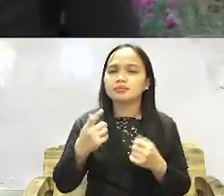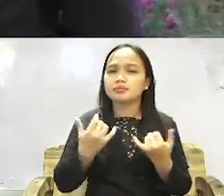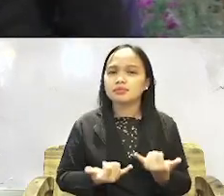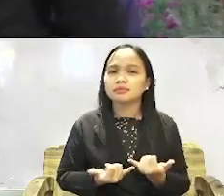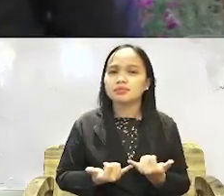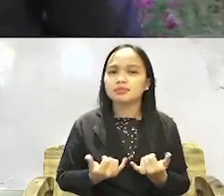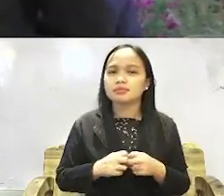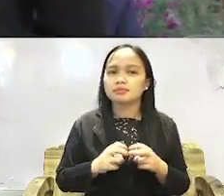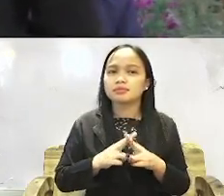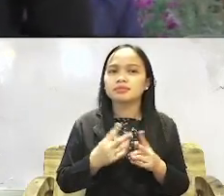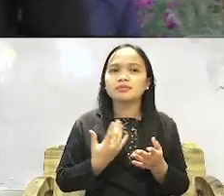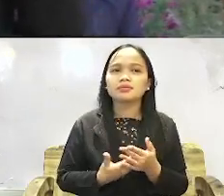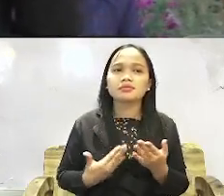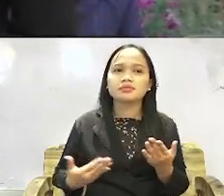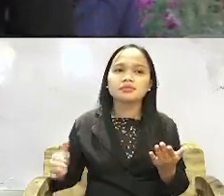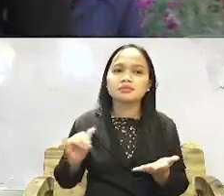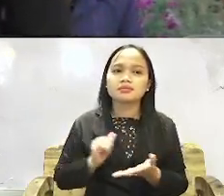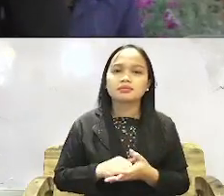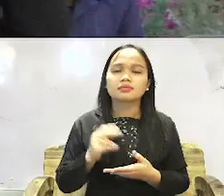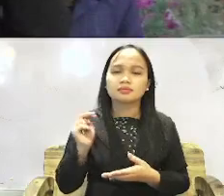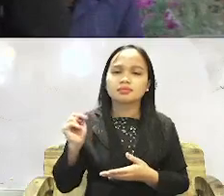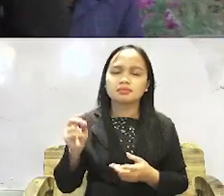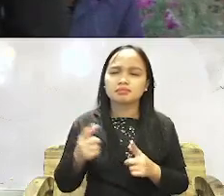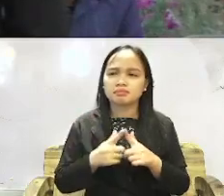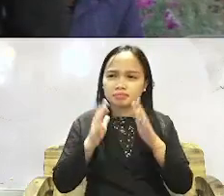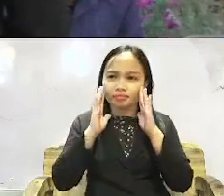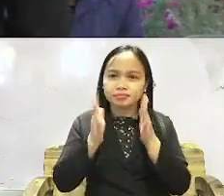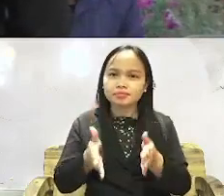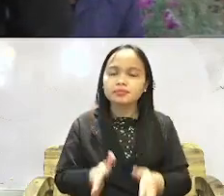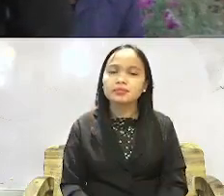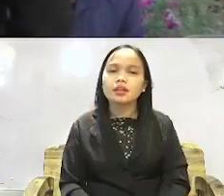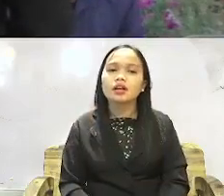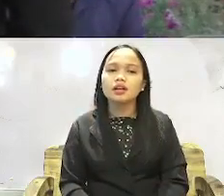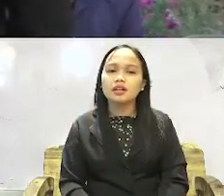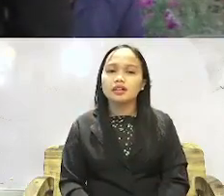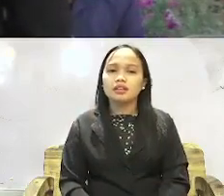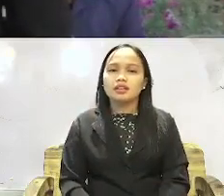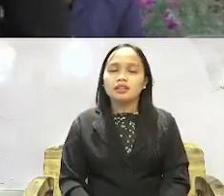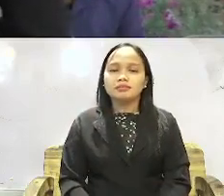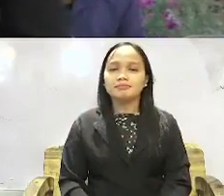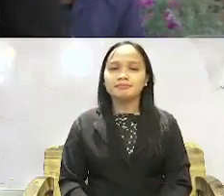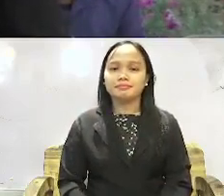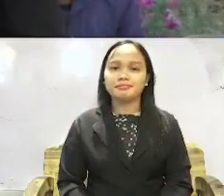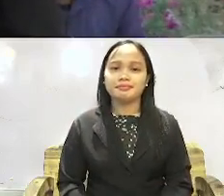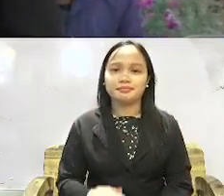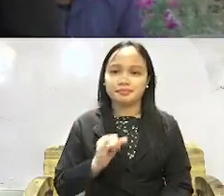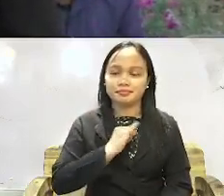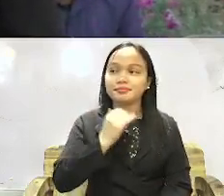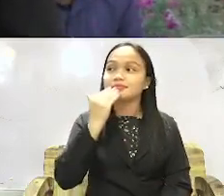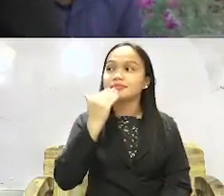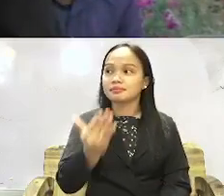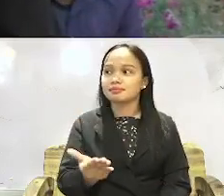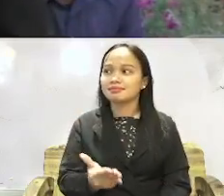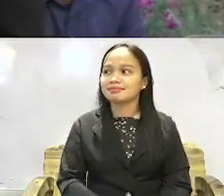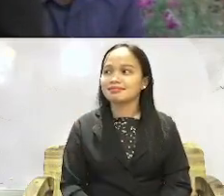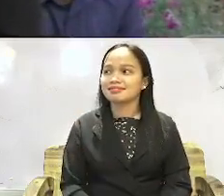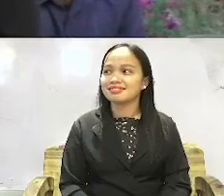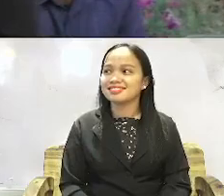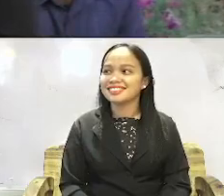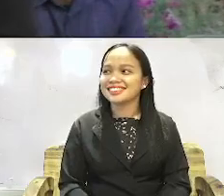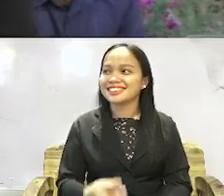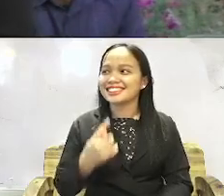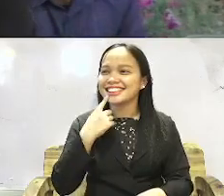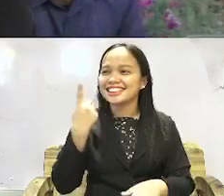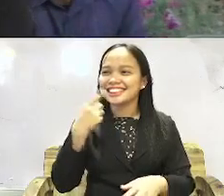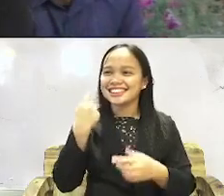yung mga bagay po na dapat di malin sa mundo. Yes. Nagpapasalamat po ako. Hindi po ako isa sa mga